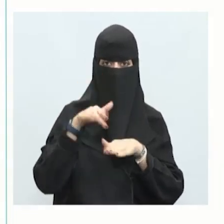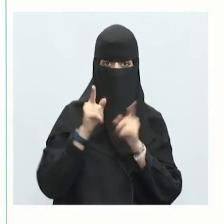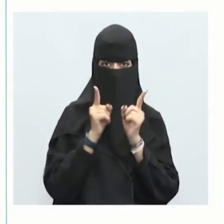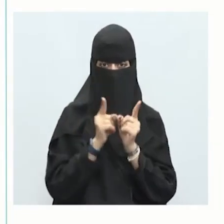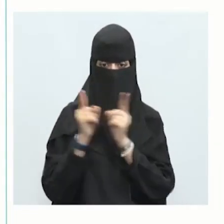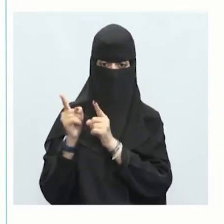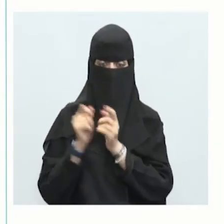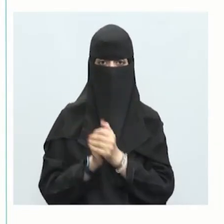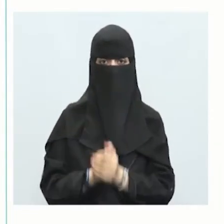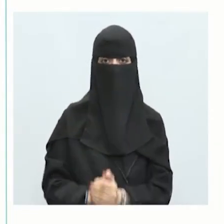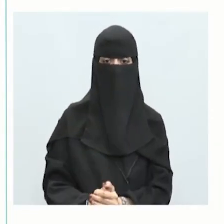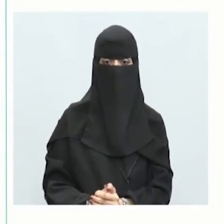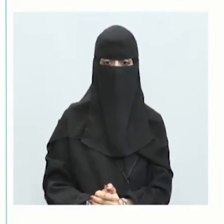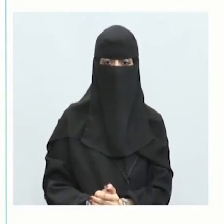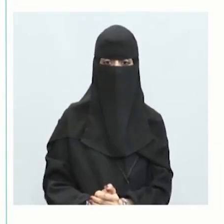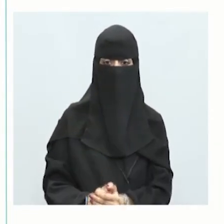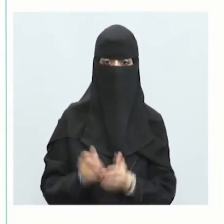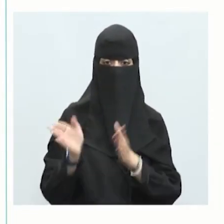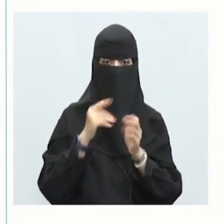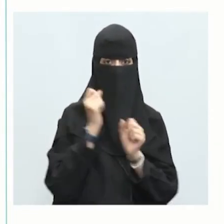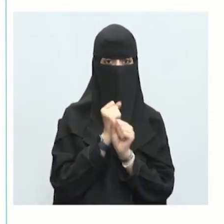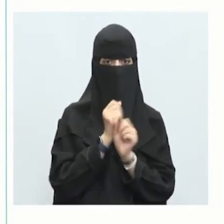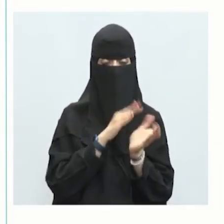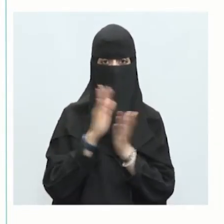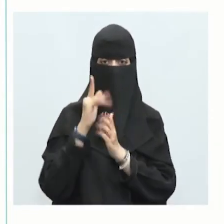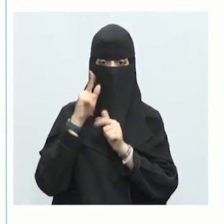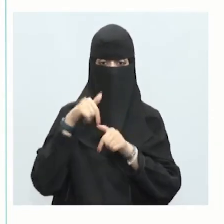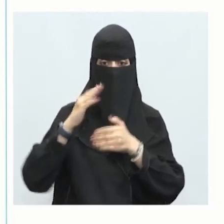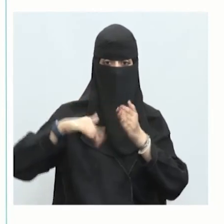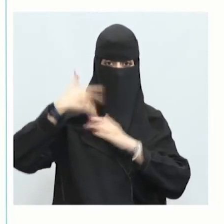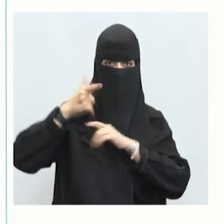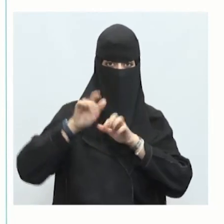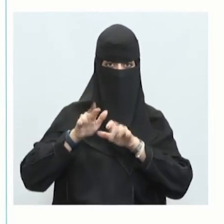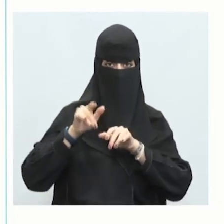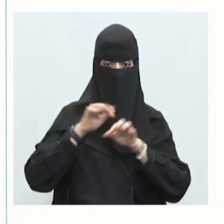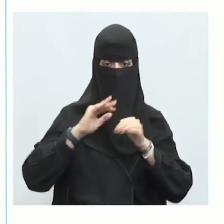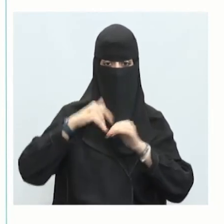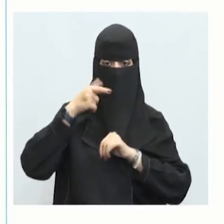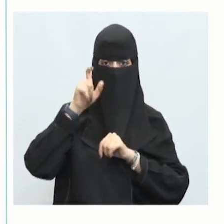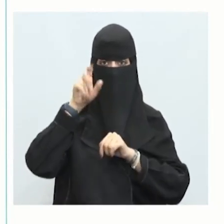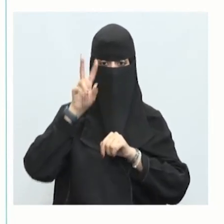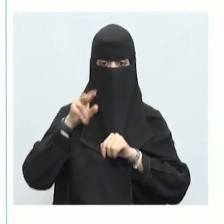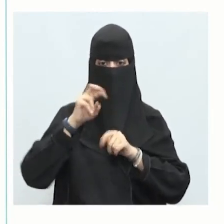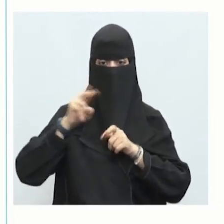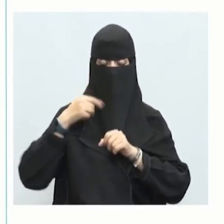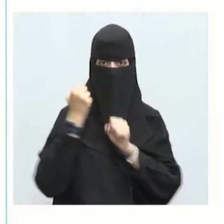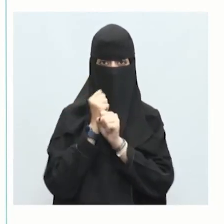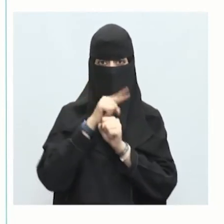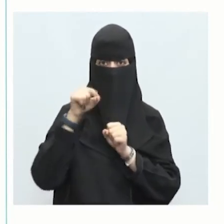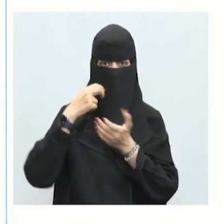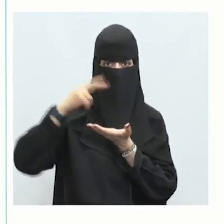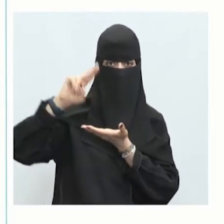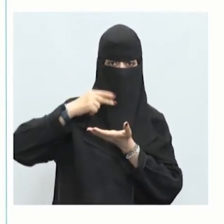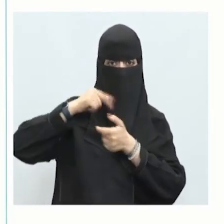المسافه البادئه عندنا في التطبيق بعد كتابه المقطع البرمجي عند التنفيذ تظهر لنا هذه